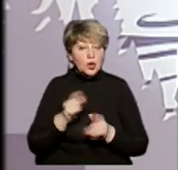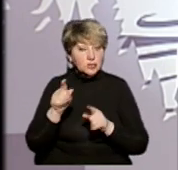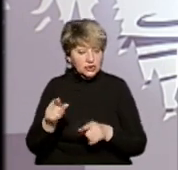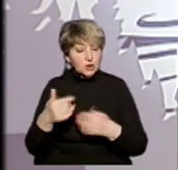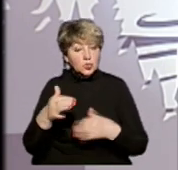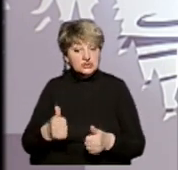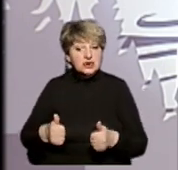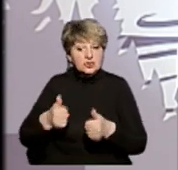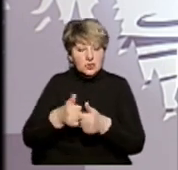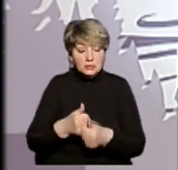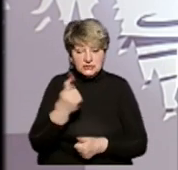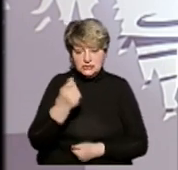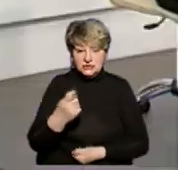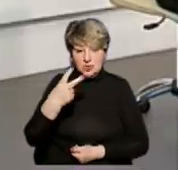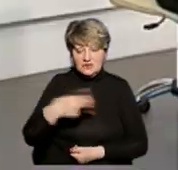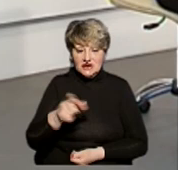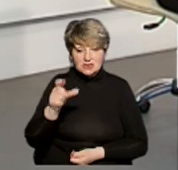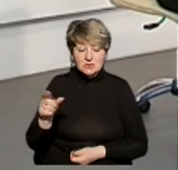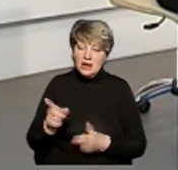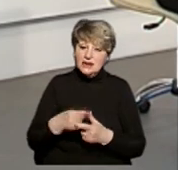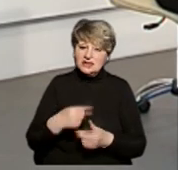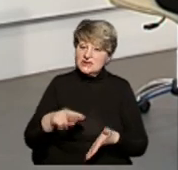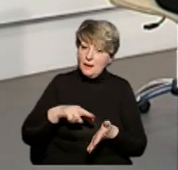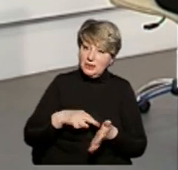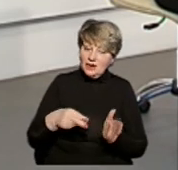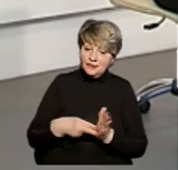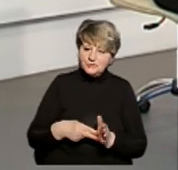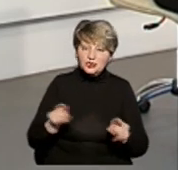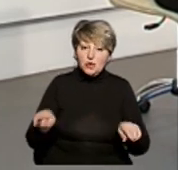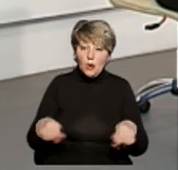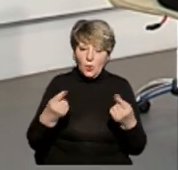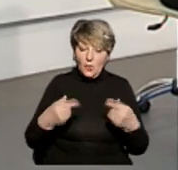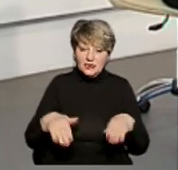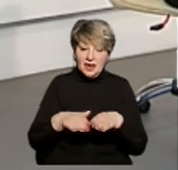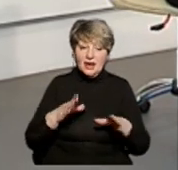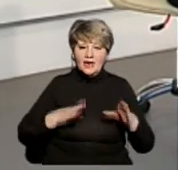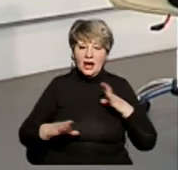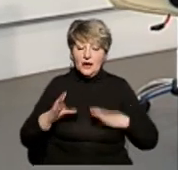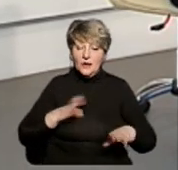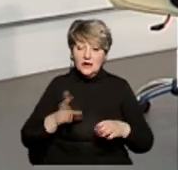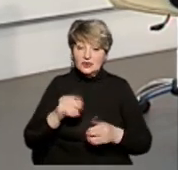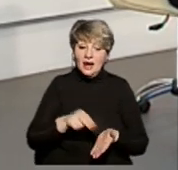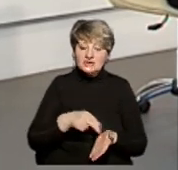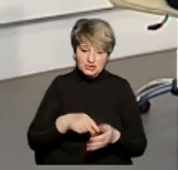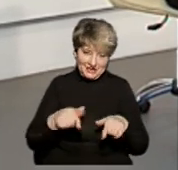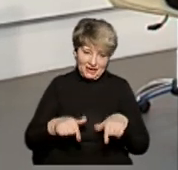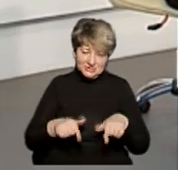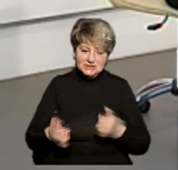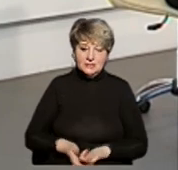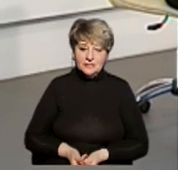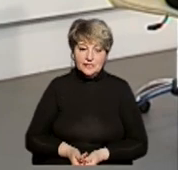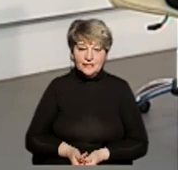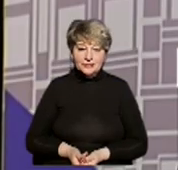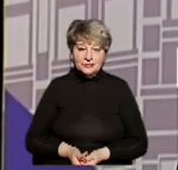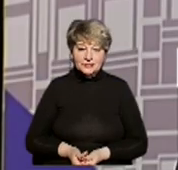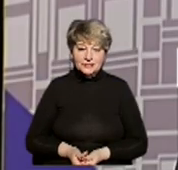доєдналися 120 людей. Власне, чи планують організовувати такі курси на Черкащині?